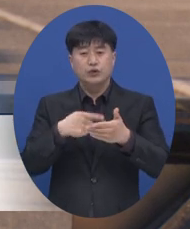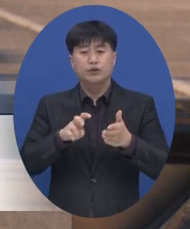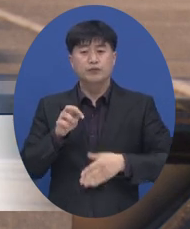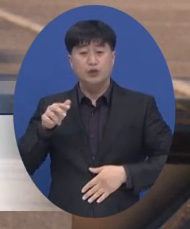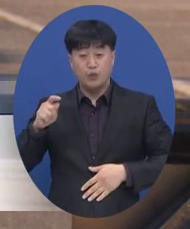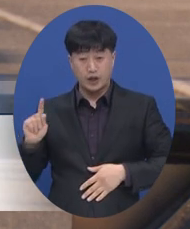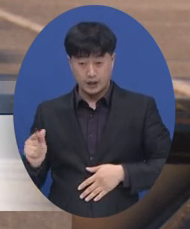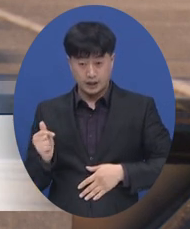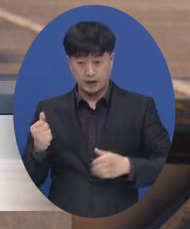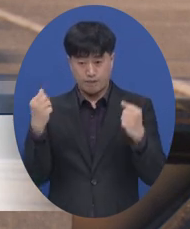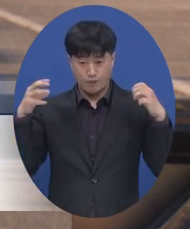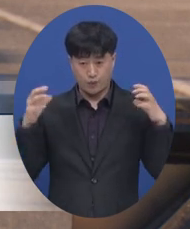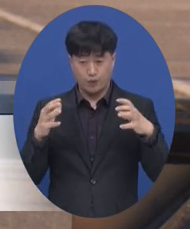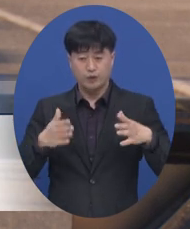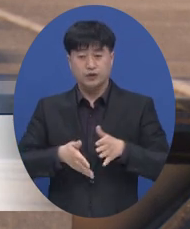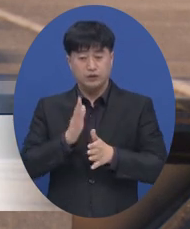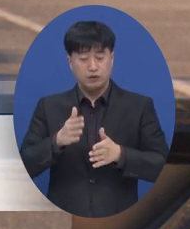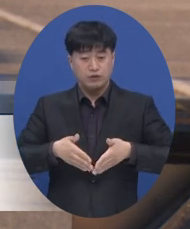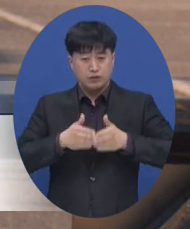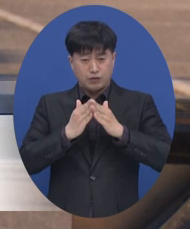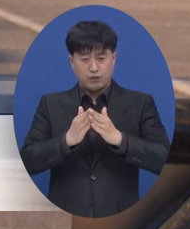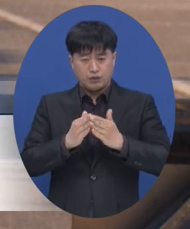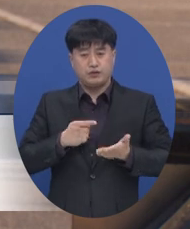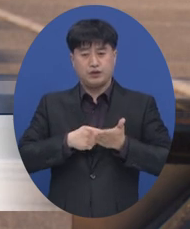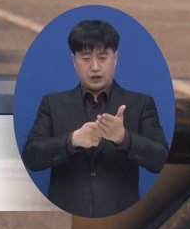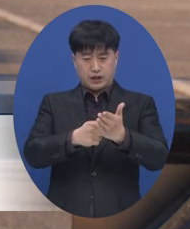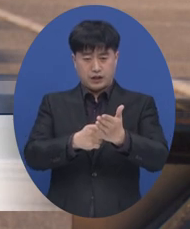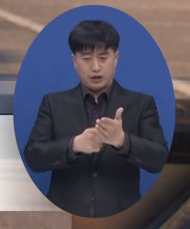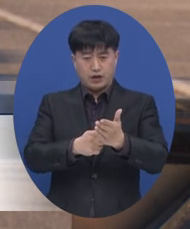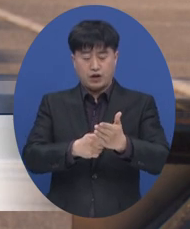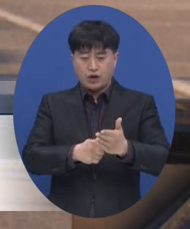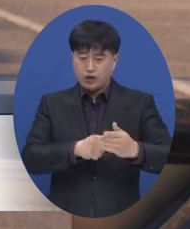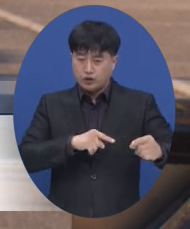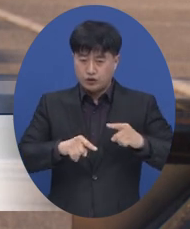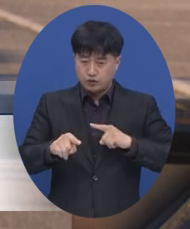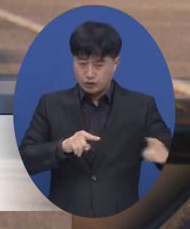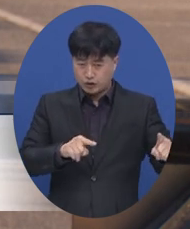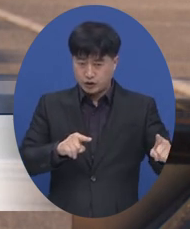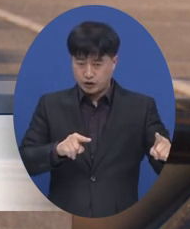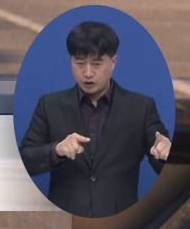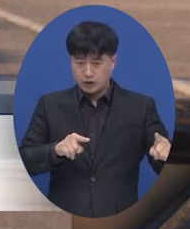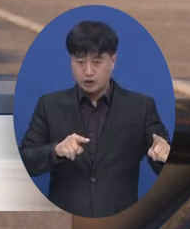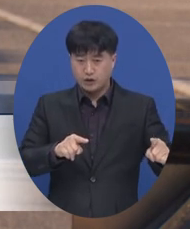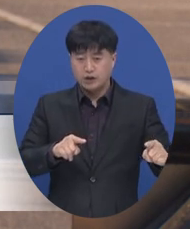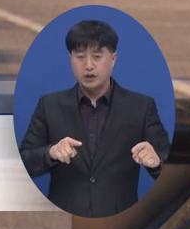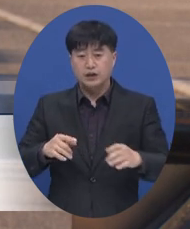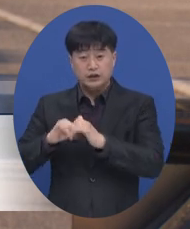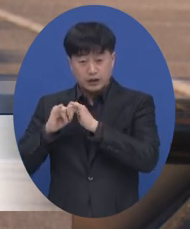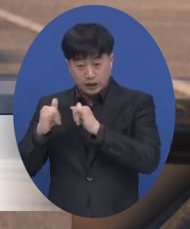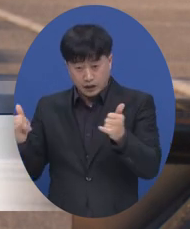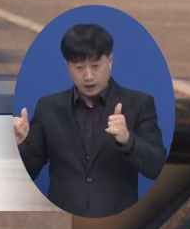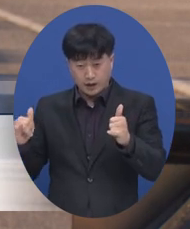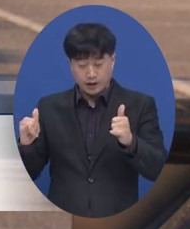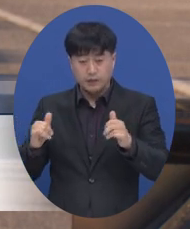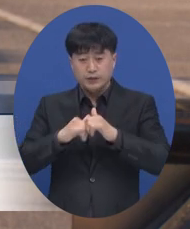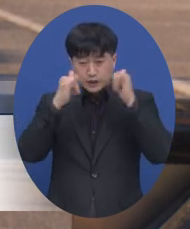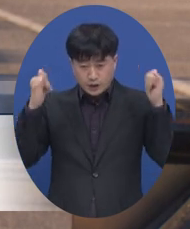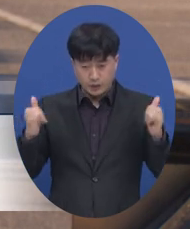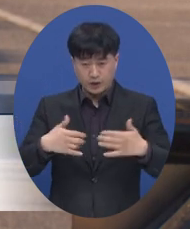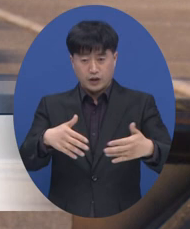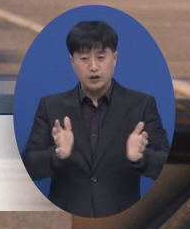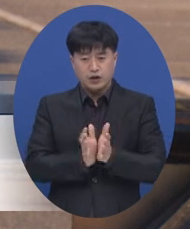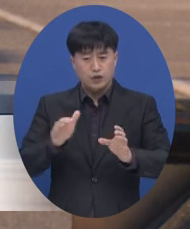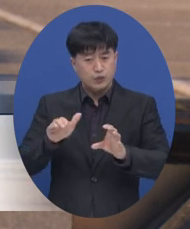흉한은 기구 의 설립을 감히 제 아들입니다 젊 관계의 시민 사회단체